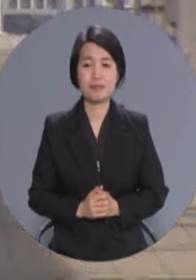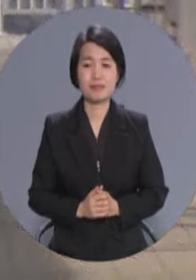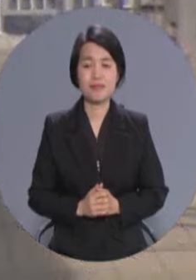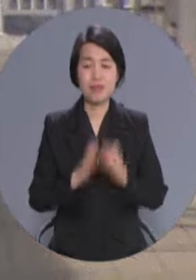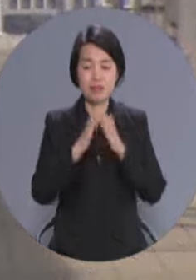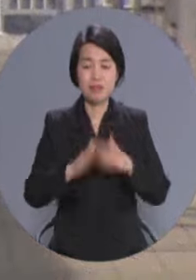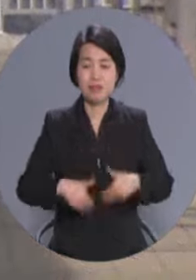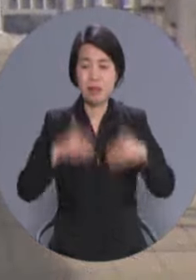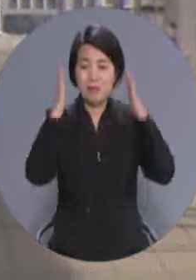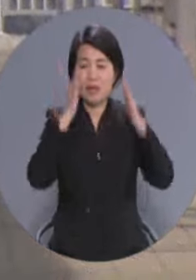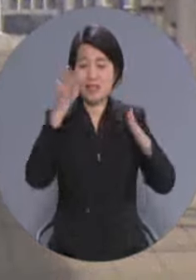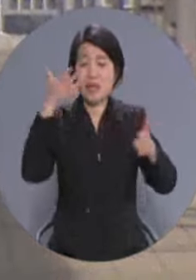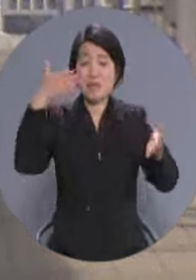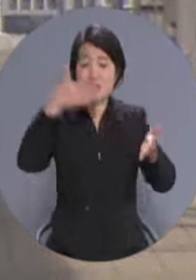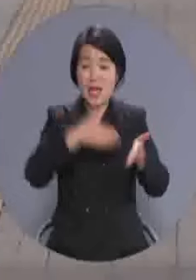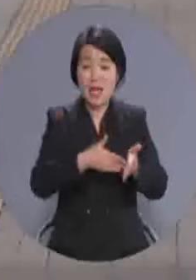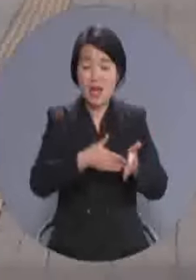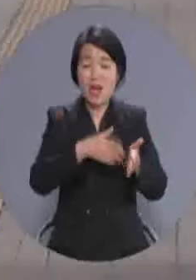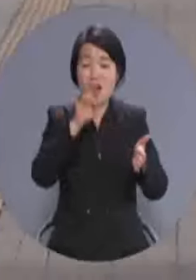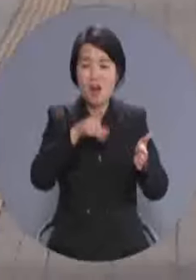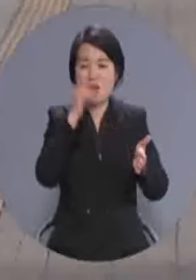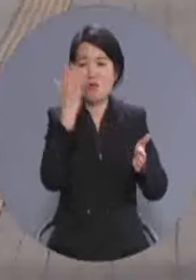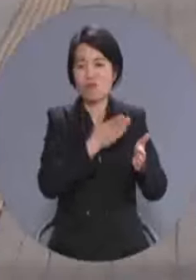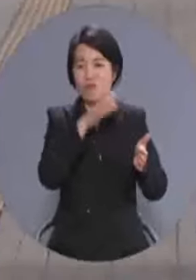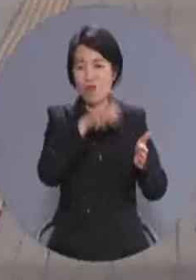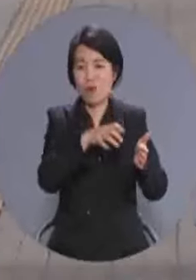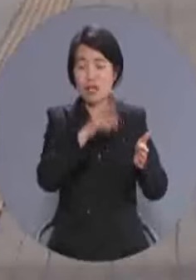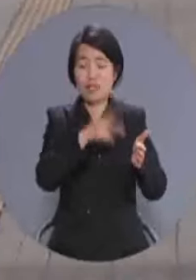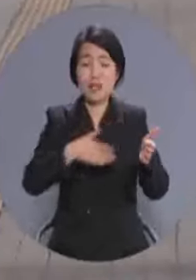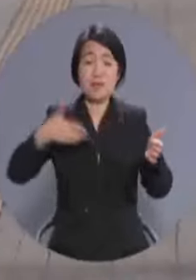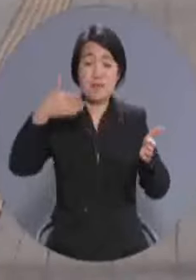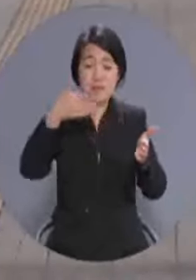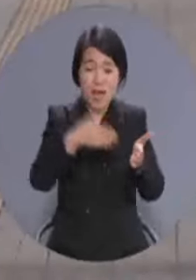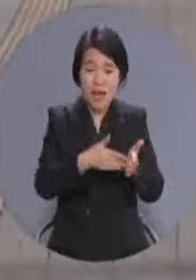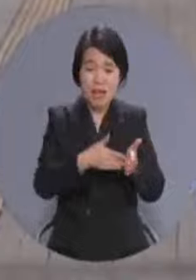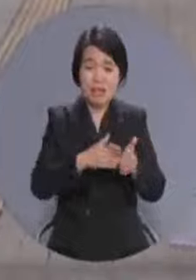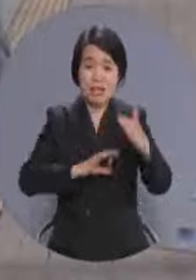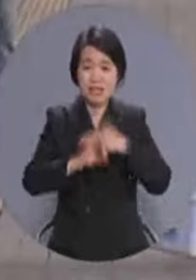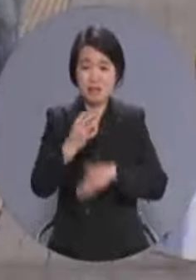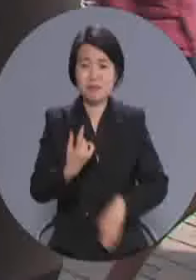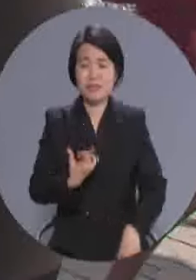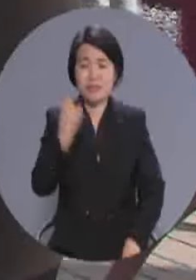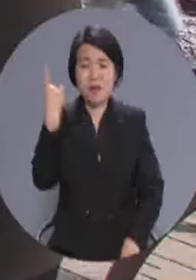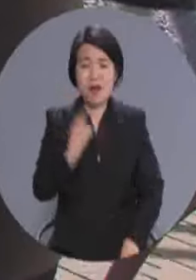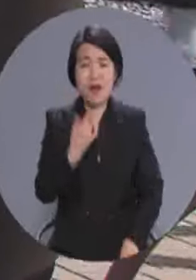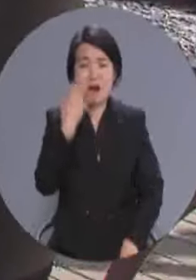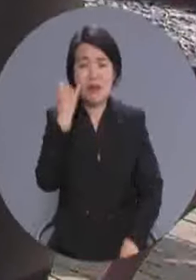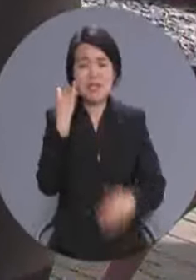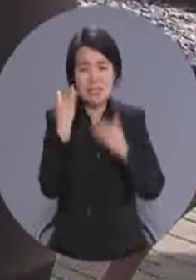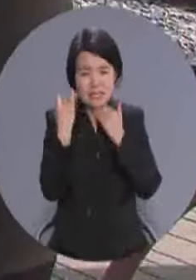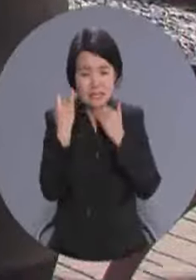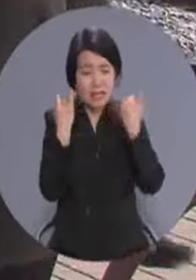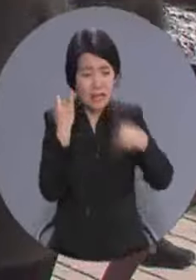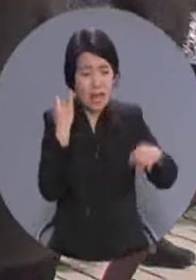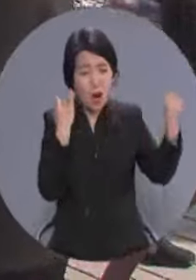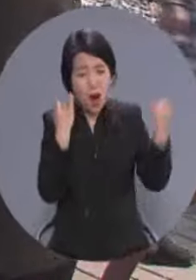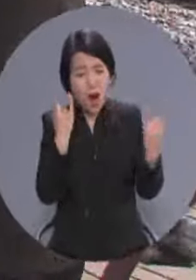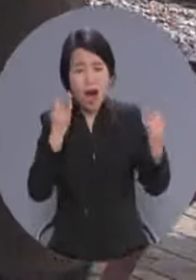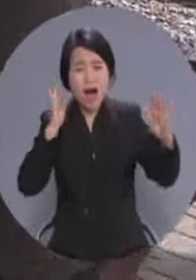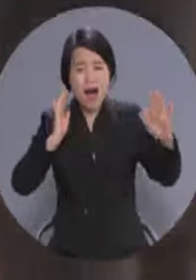전라선의 종착지 여수 엑스포역. 기차가 도착하자 이른 아침부터 딸을 기다렸던 어머니는 한달음에